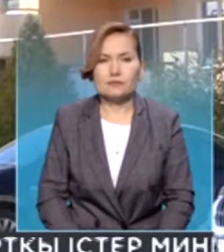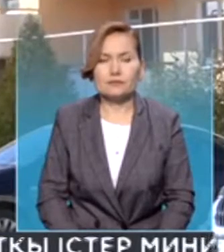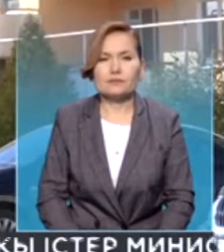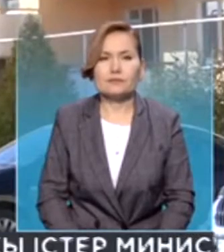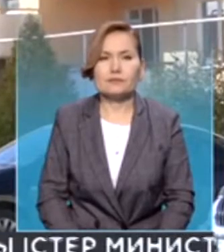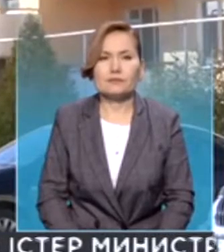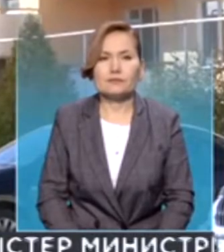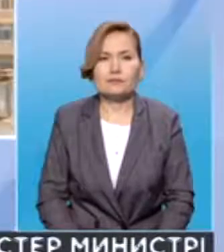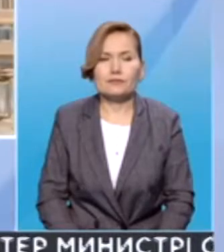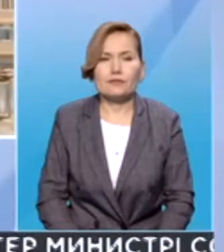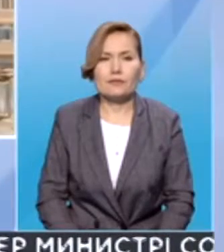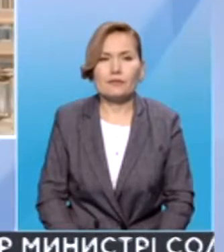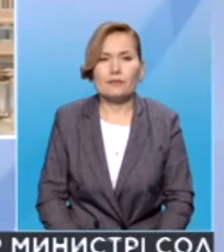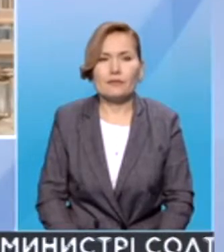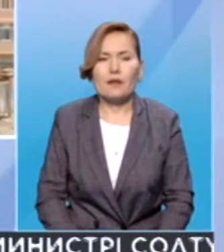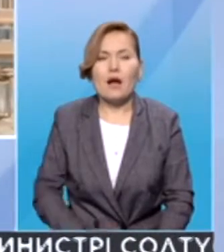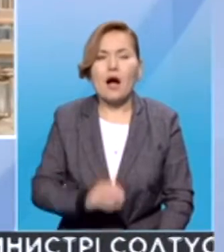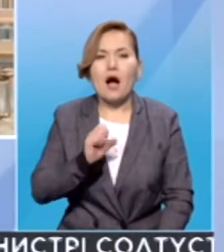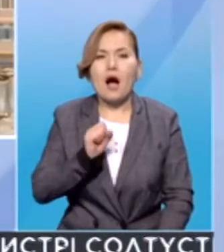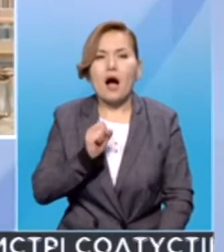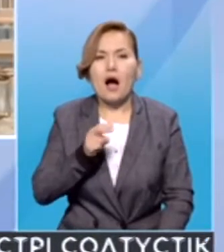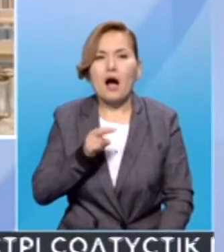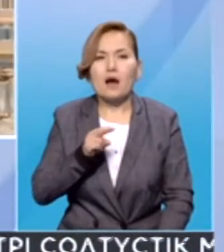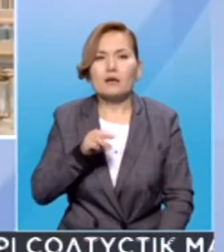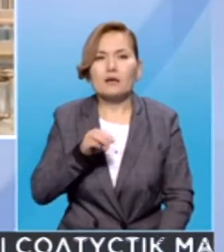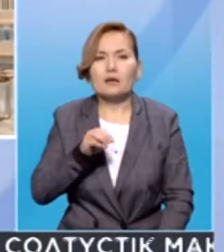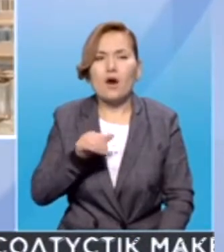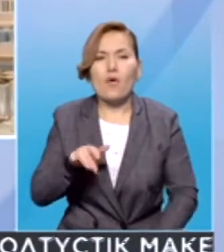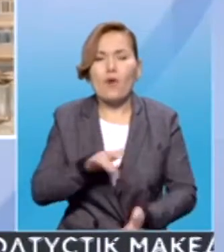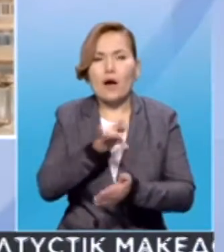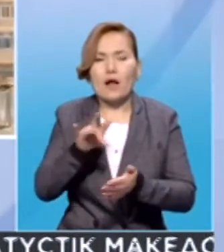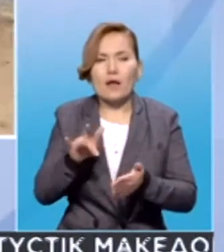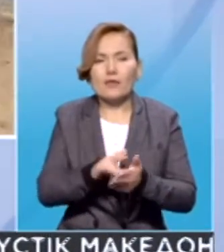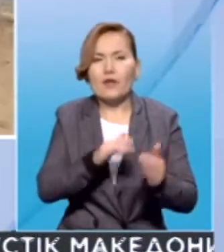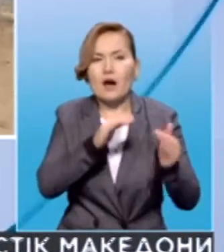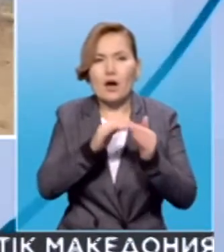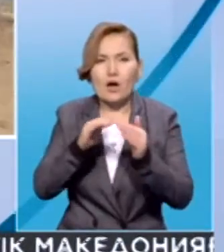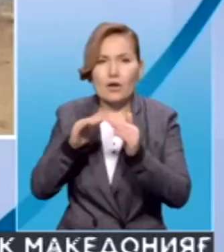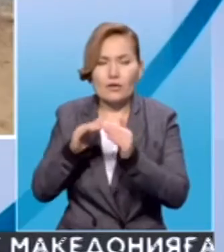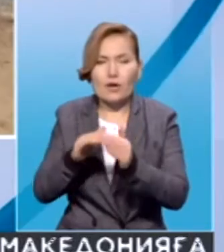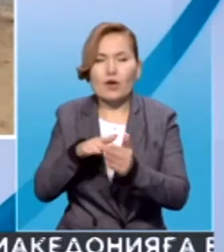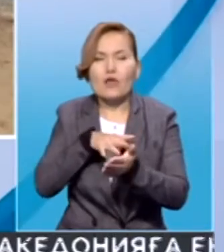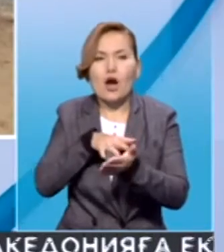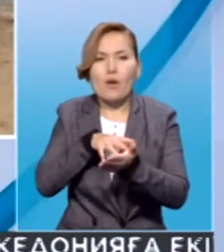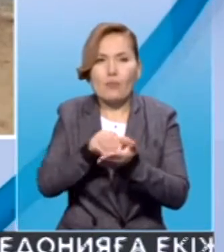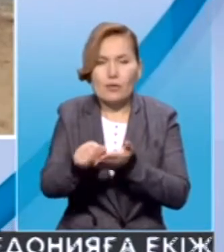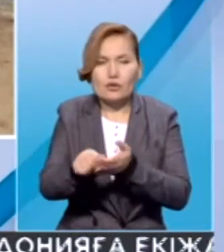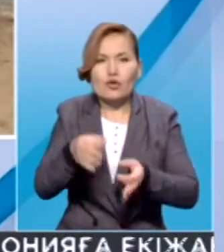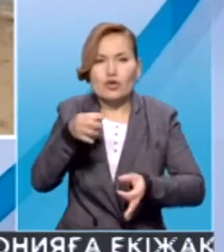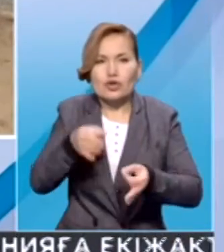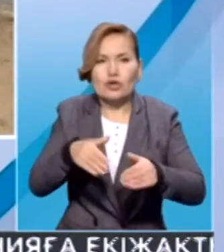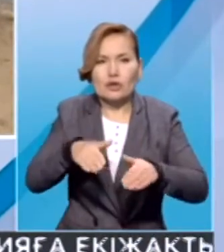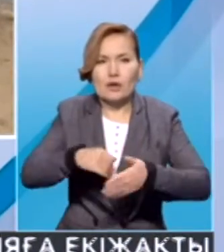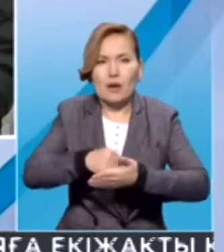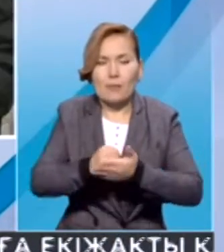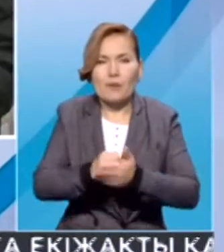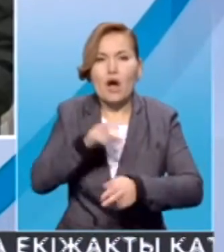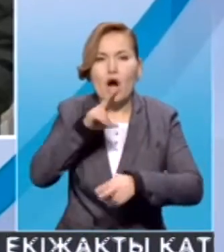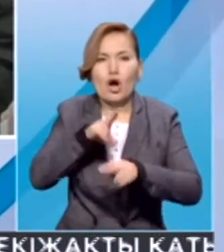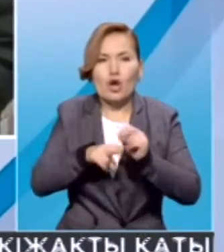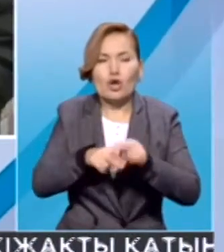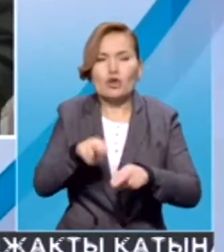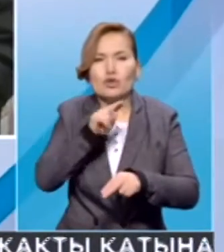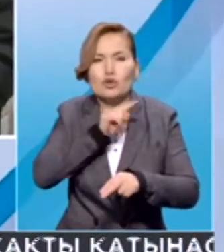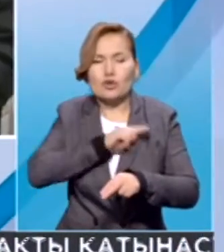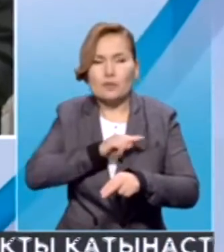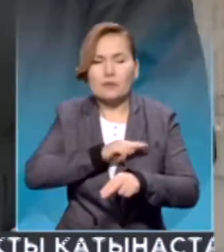арнасы. Алактауда жаңадан салынып жаткан көп кабаттуу үйдү бузуу тууралуу сот чечими чыкты. Буган себеп курулуш жумуштарынын уруксатсыз